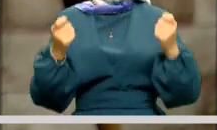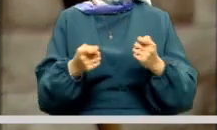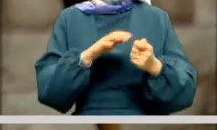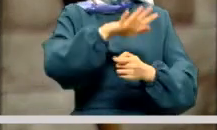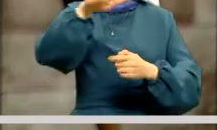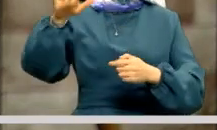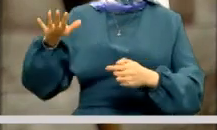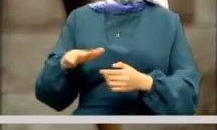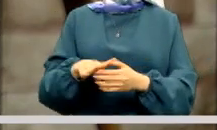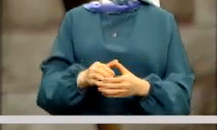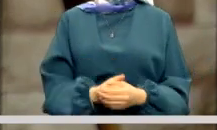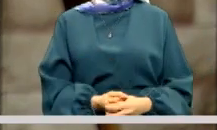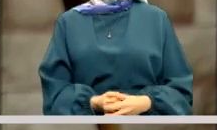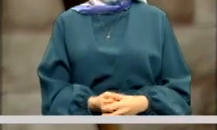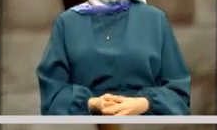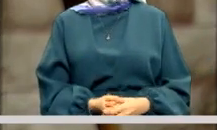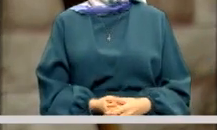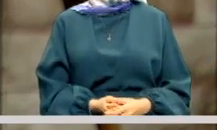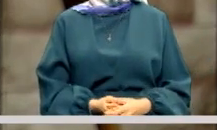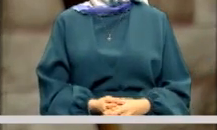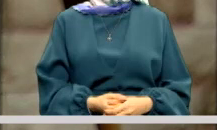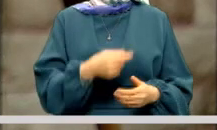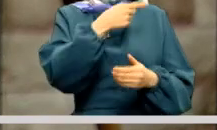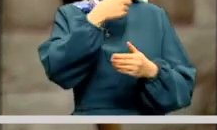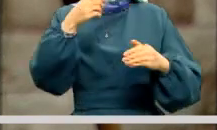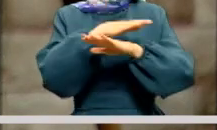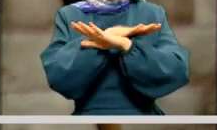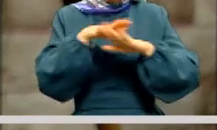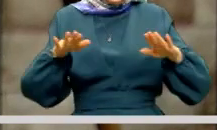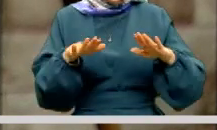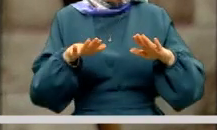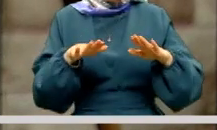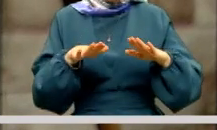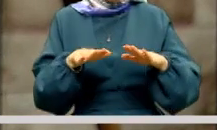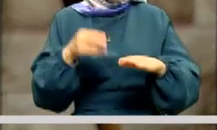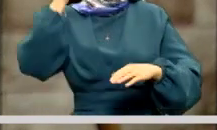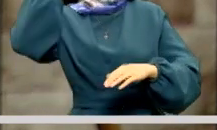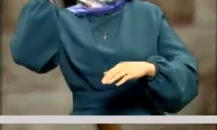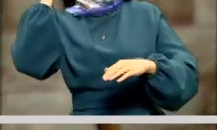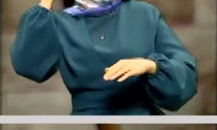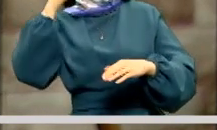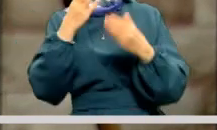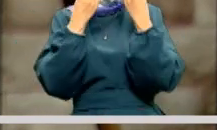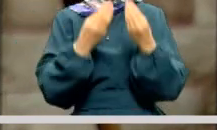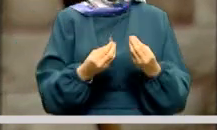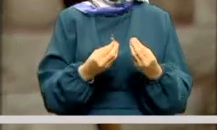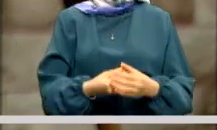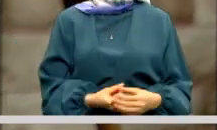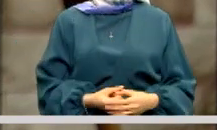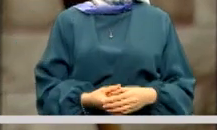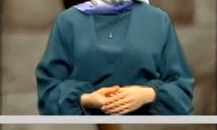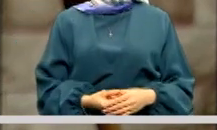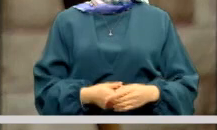bir eksikliğini giderebilecek fark edeceği farkındalık oluşturacağı